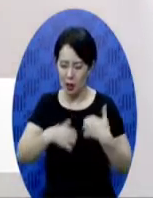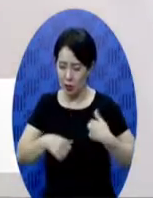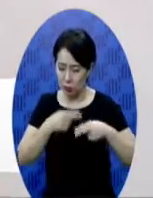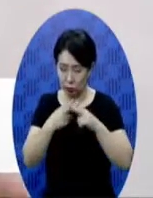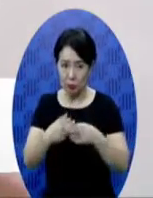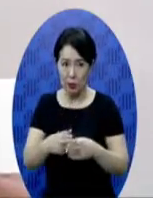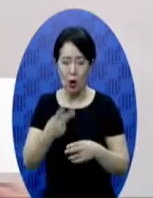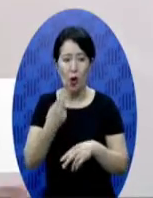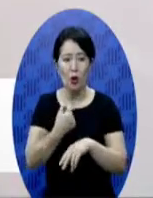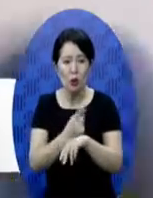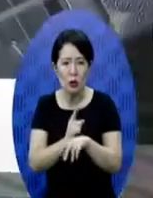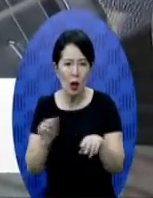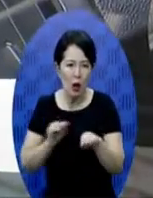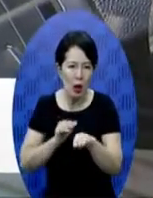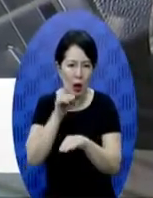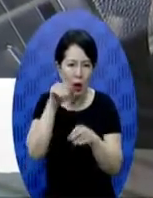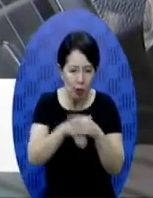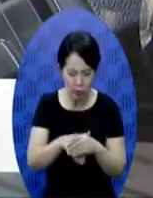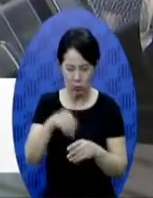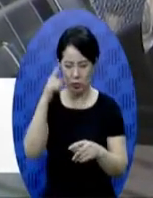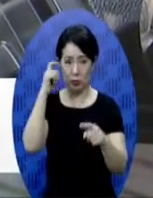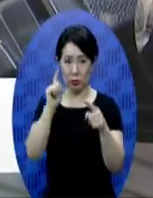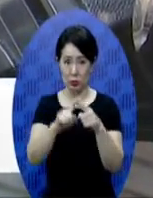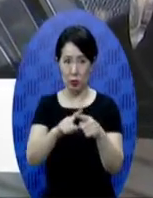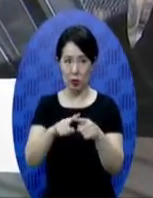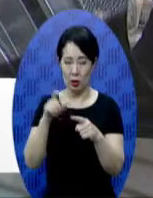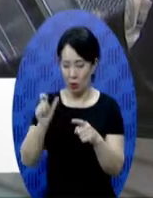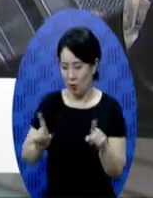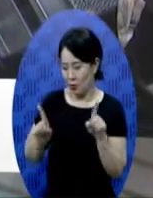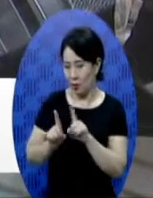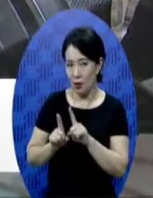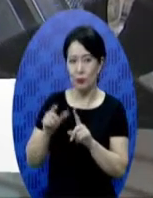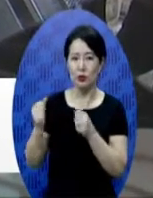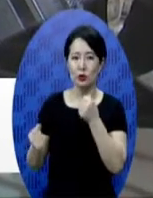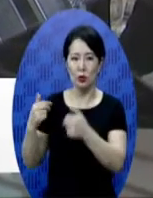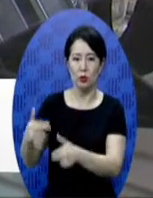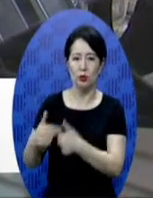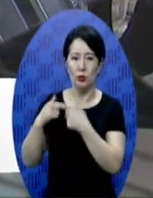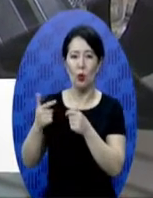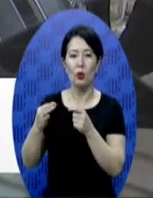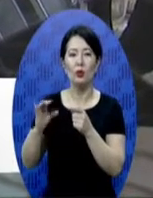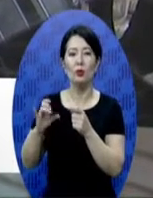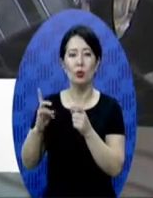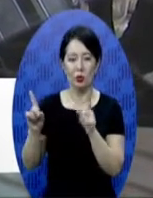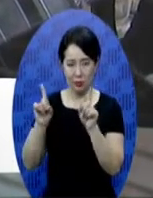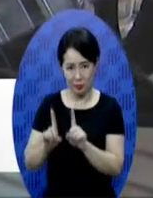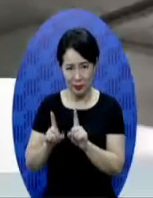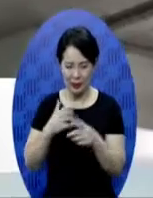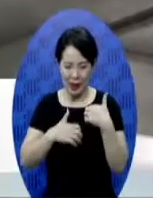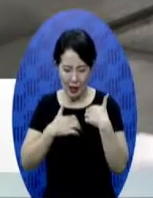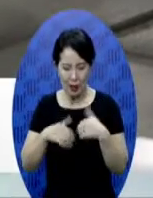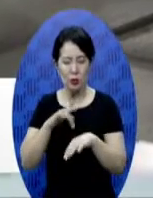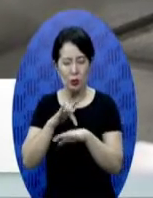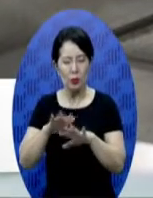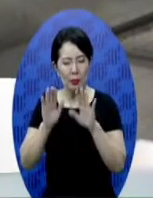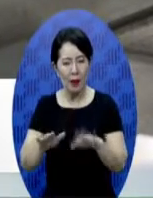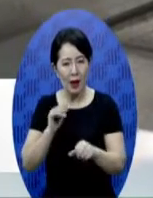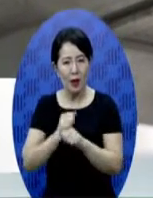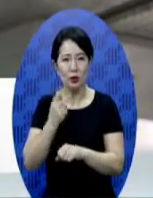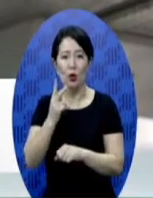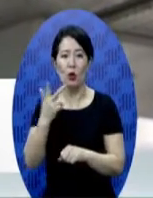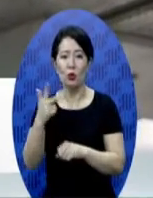дуудлагатаа 20 минутын дотор хурч очихыг зорддог. За түүний гар нийлсэн хамтрагч жолооч Гүнтөвсүрэн яаралтай түргэн тусламжийн төвд 23